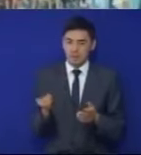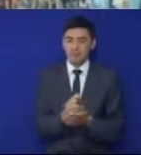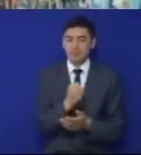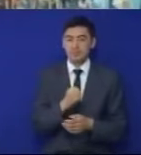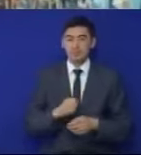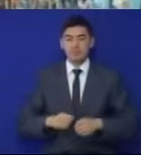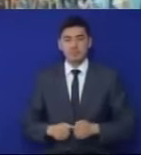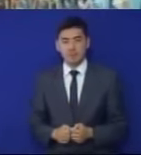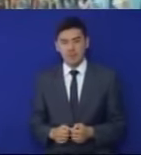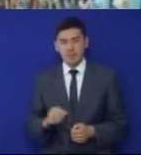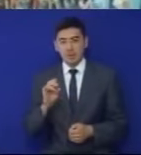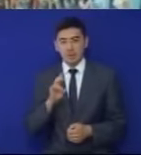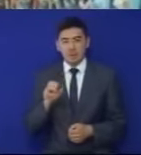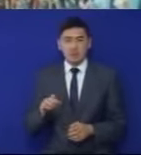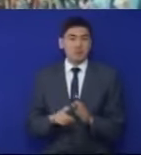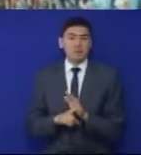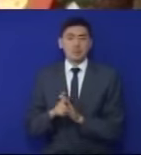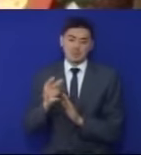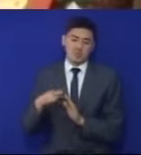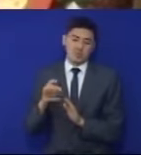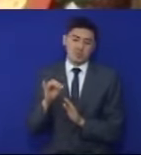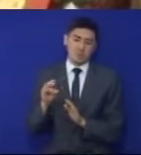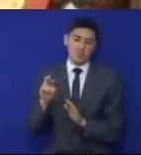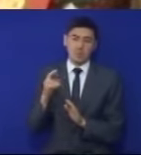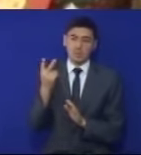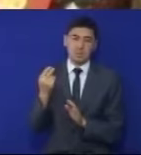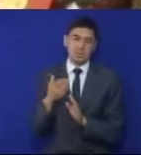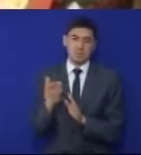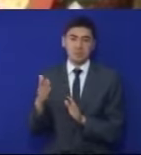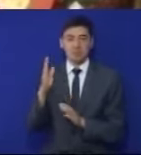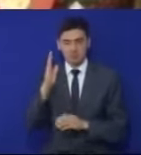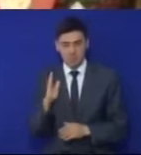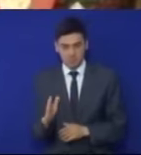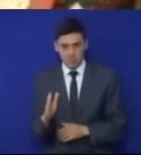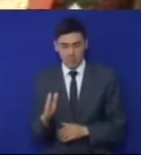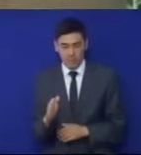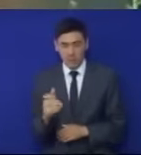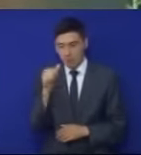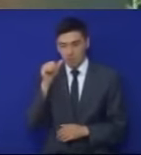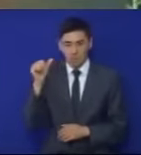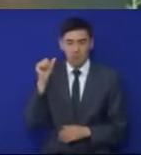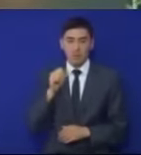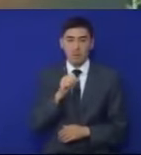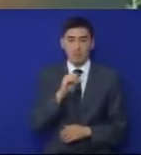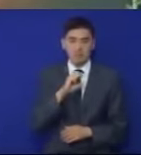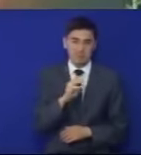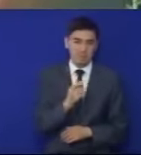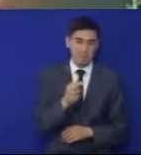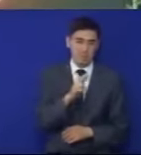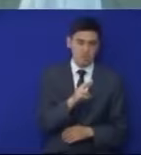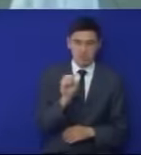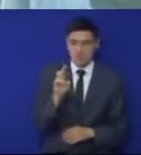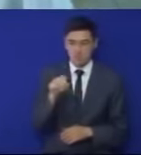К слову, ЕНТ стартует уже 20 июня. Продлится он 3 дня. Напомню, что с прошлого года итоговая аттестация отделена от ЕНТ.